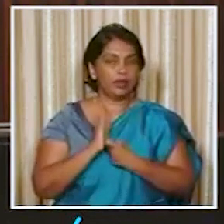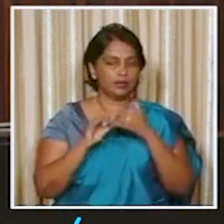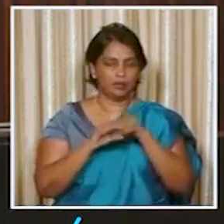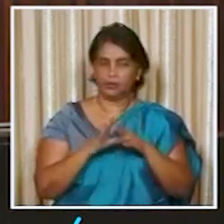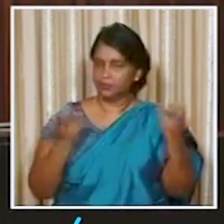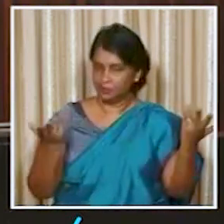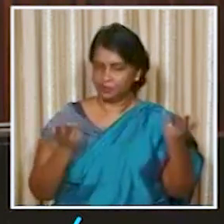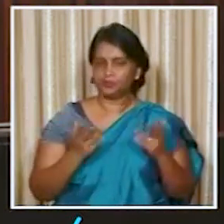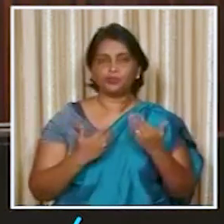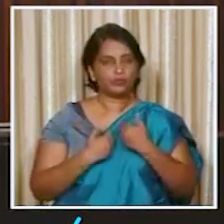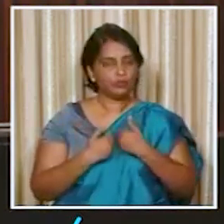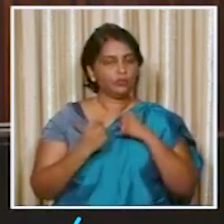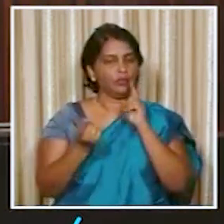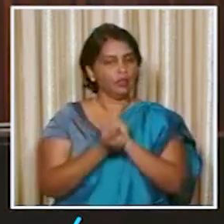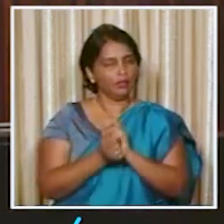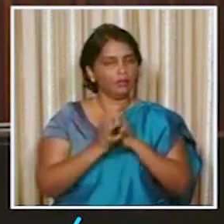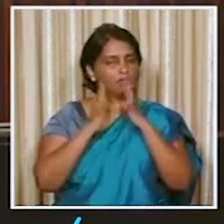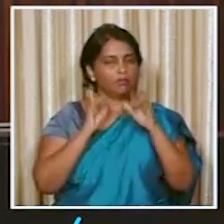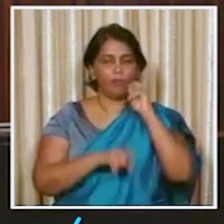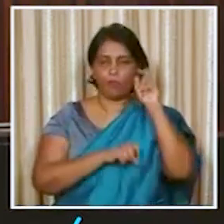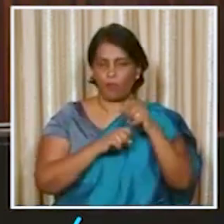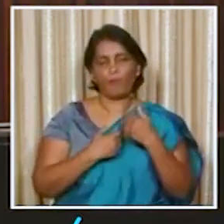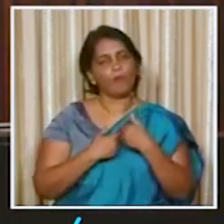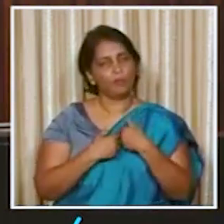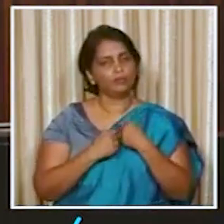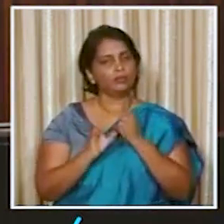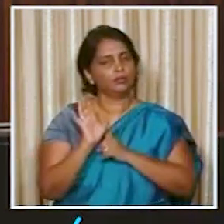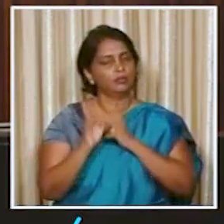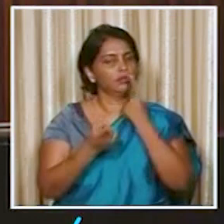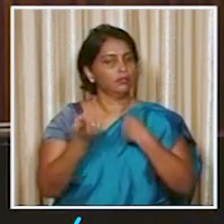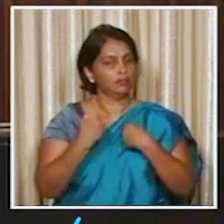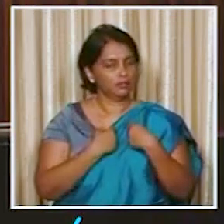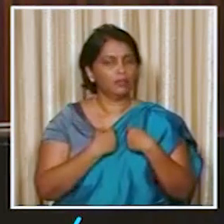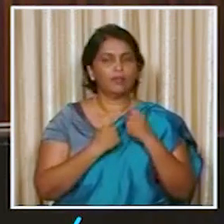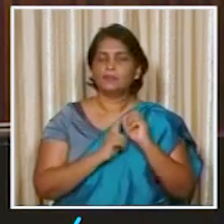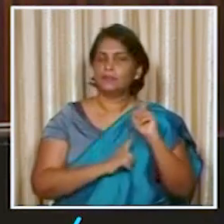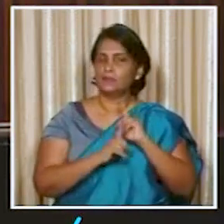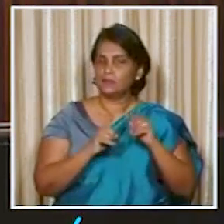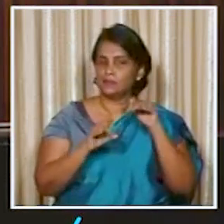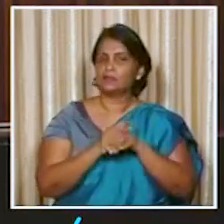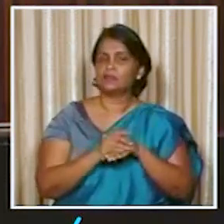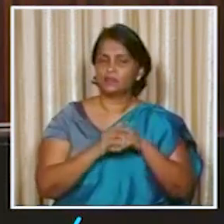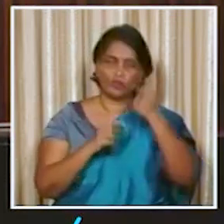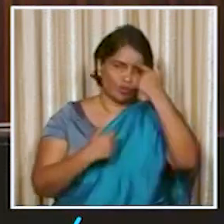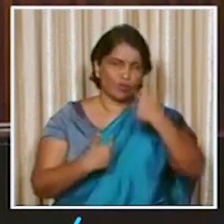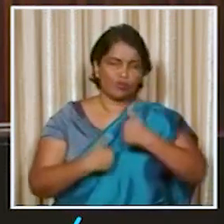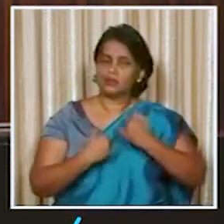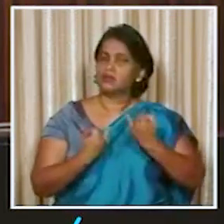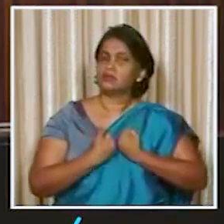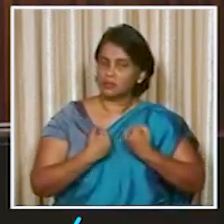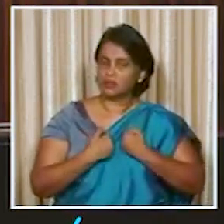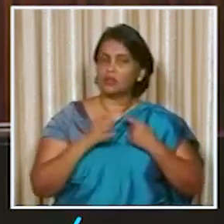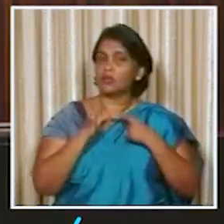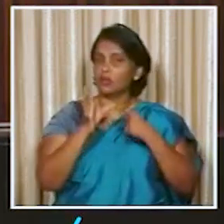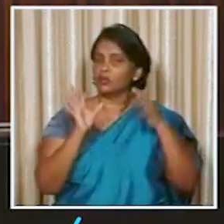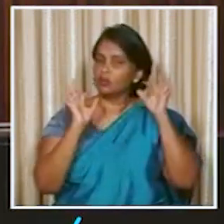නොමැත. මා හමුවීමට පැමිණ බොහෝ ජනතාව මගේ නිරන්තරයෙන් විමසන්නේ පාර්ලිමේන්තුවේදී මා වෙත එල්ල කරන ලද චෝදනාවලට පිළිතුරු